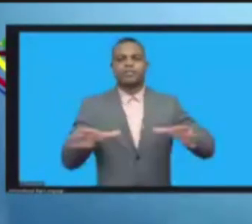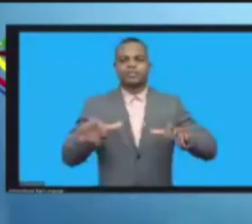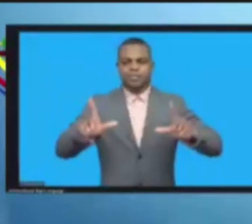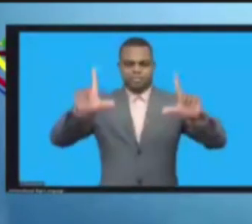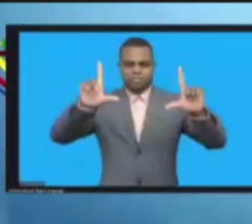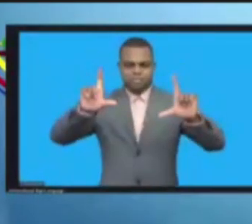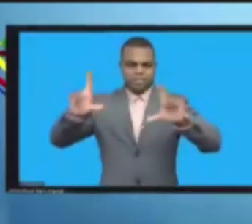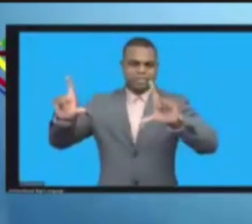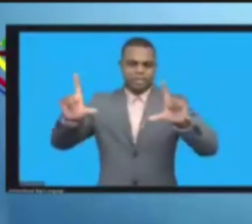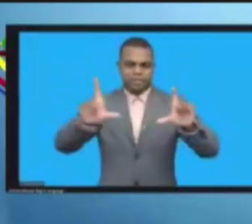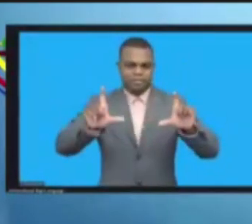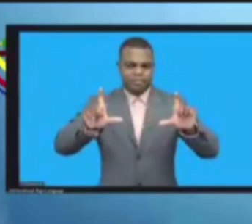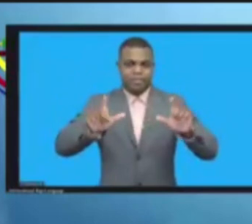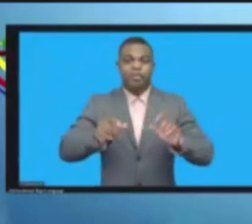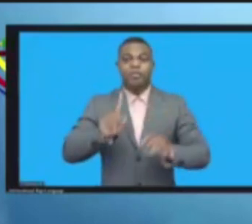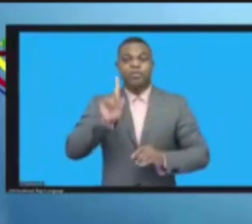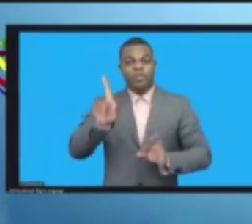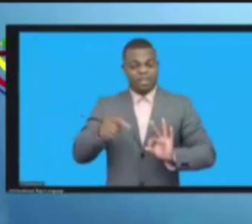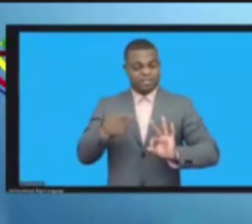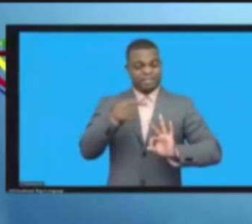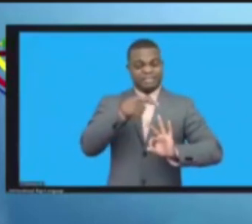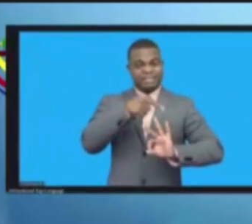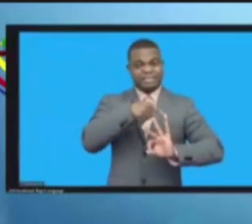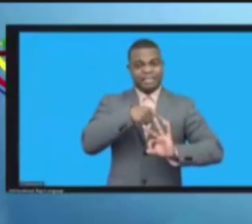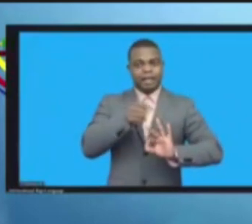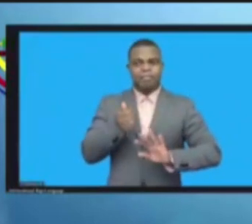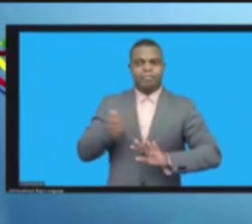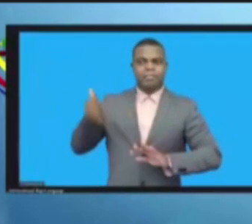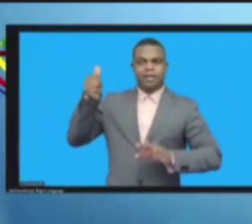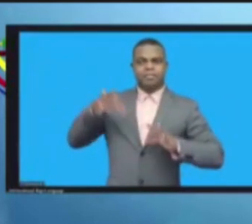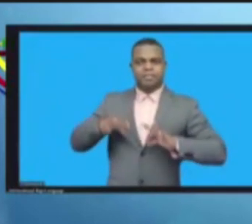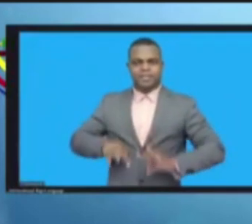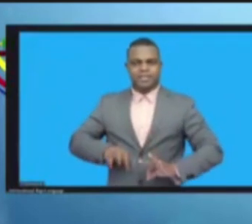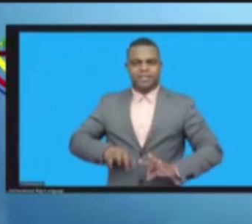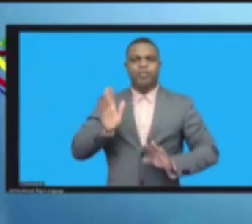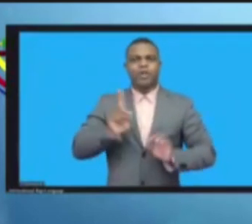Дамы и господа, ваше превосходительство, господин премьер-министр